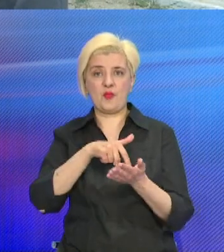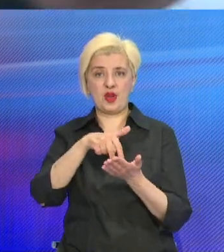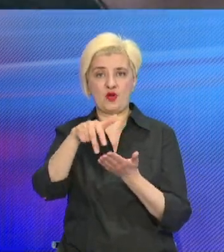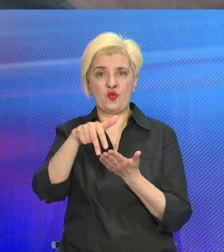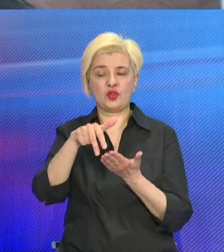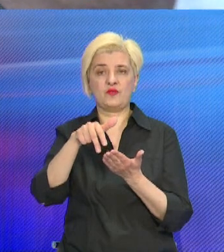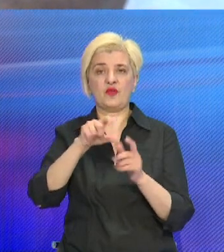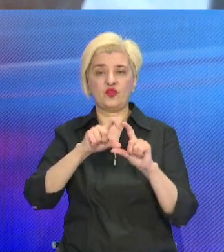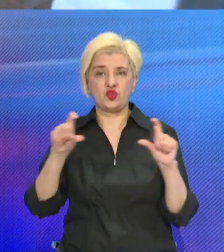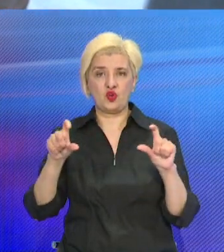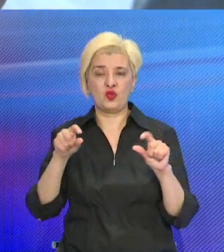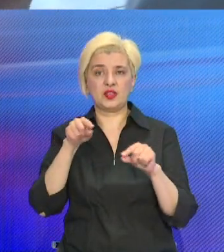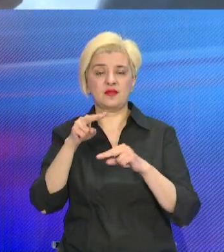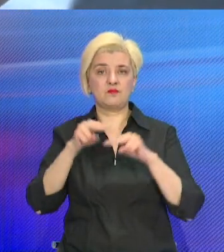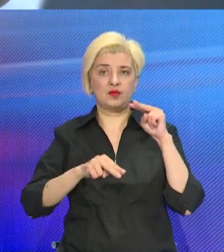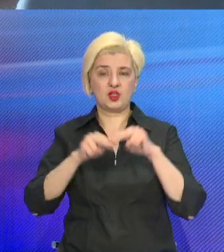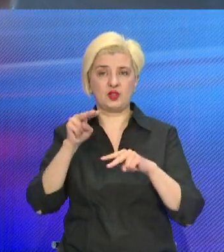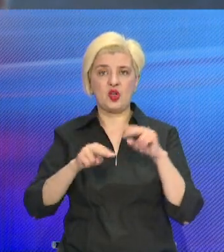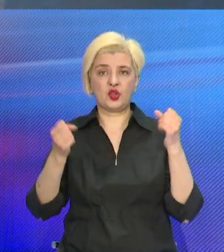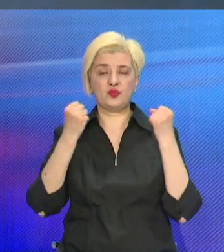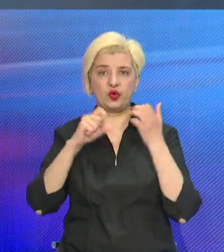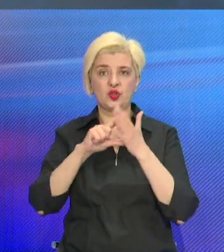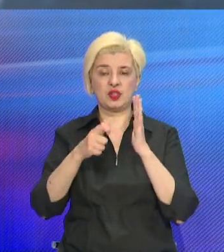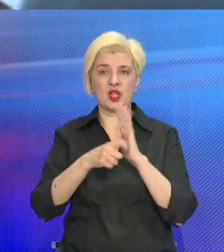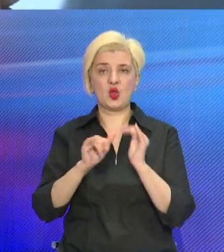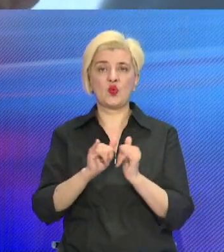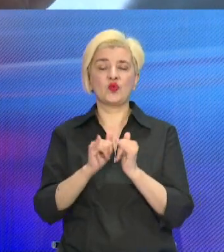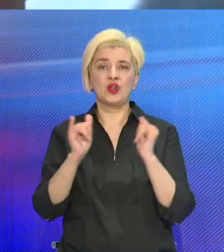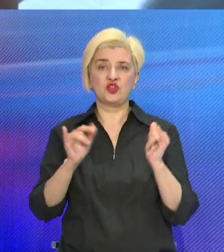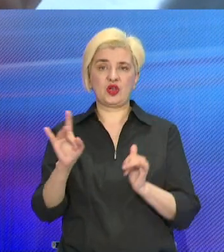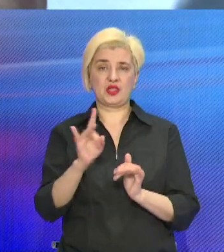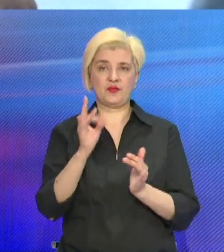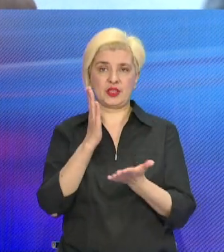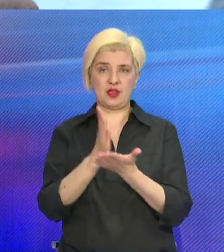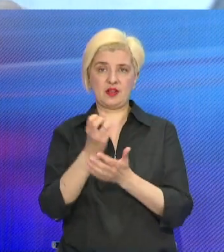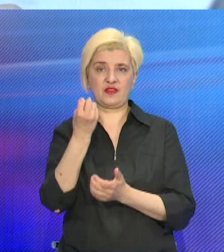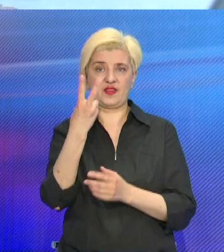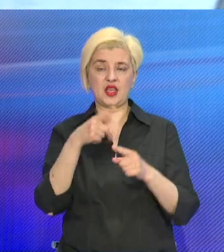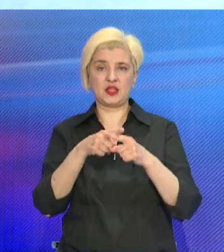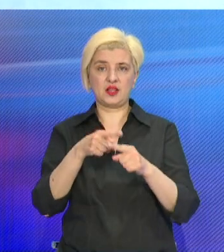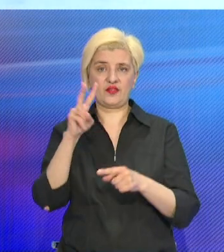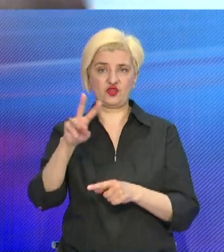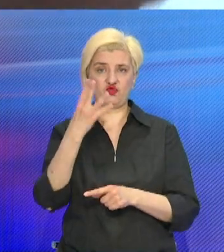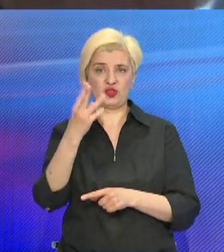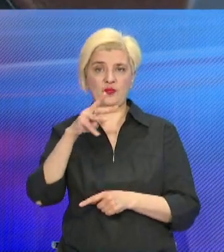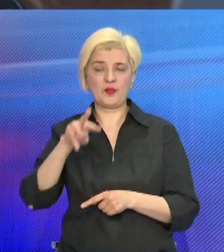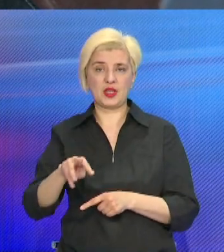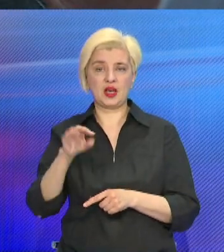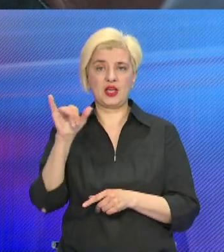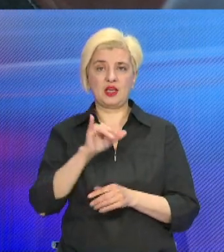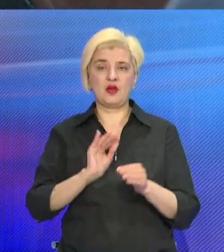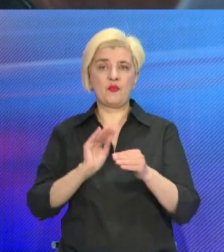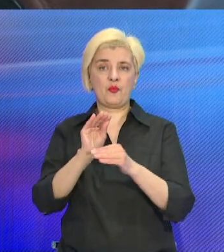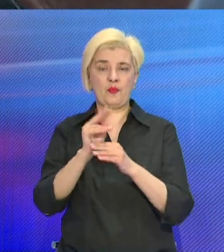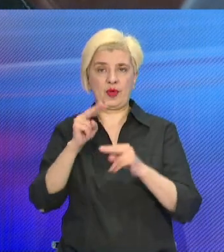школу. Здесь пристроили спортзал. Вот это. Он увеличился, его размеры стали 12 на 24 метра. И